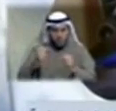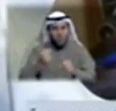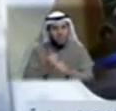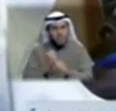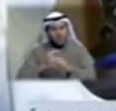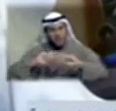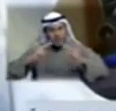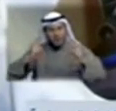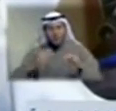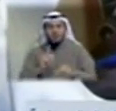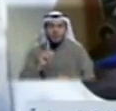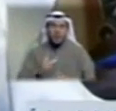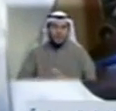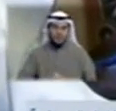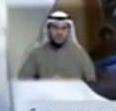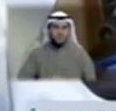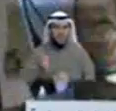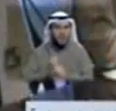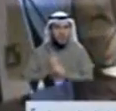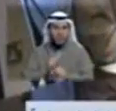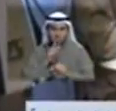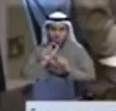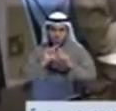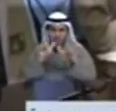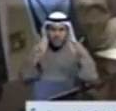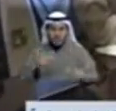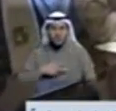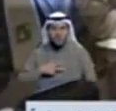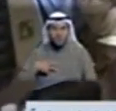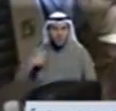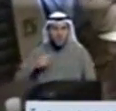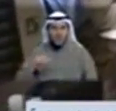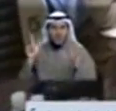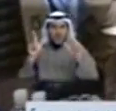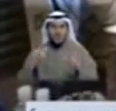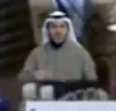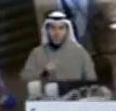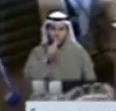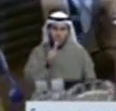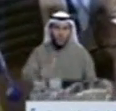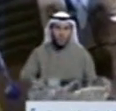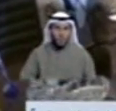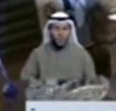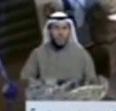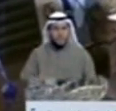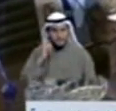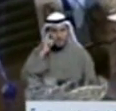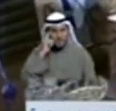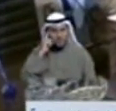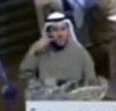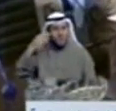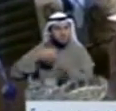في مختلف مناحي الحياة. وأوضح الشيخ سلمان الحمود خلال لقائه رئيس لجنة التوعية للحد من